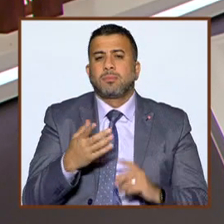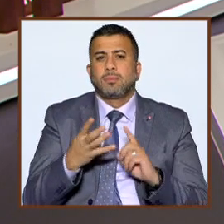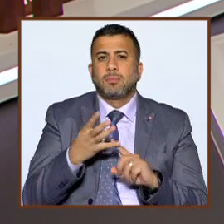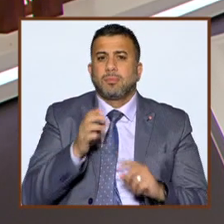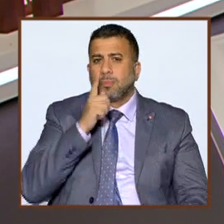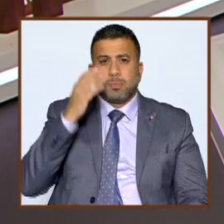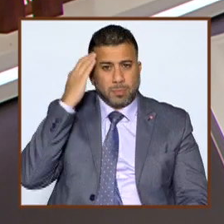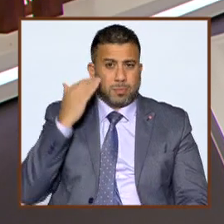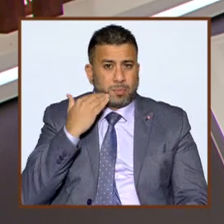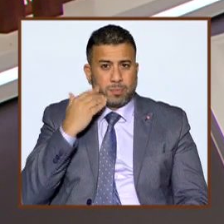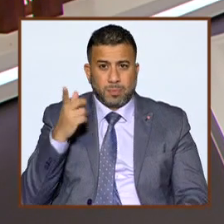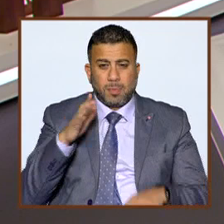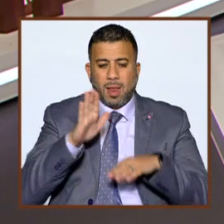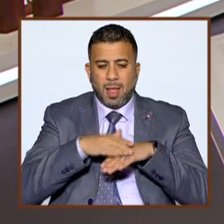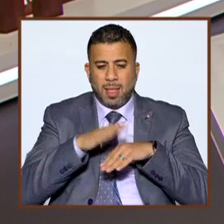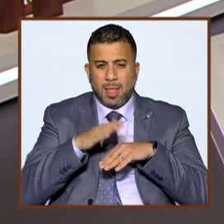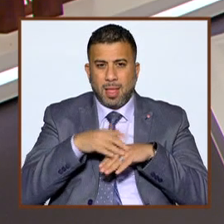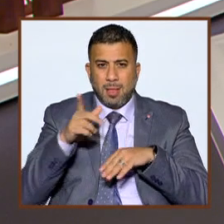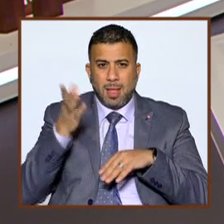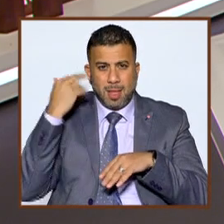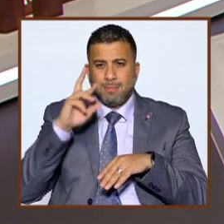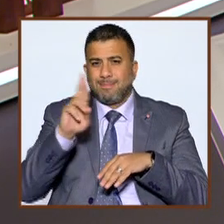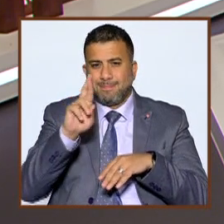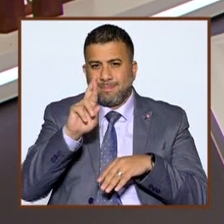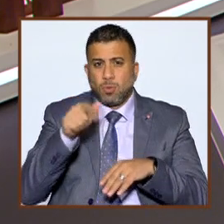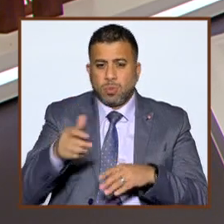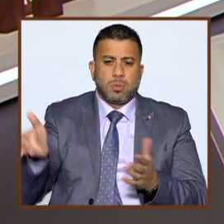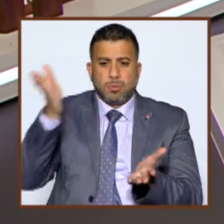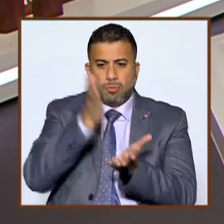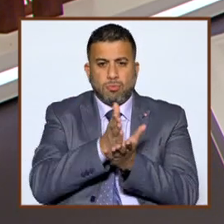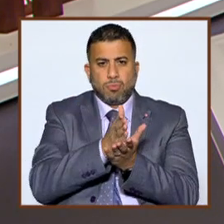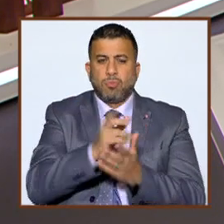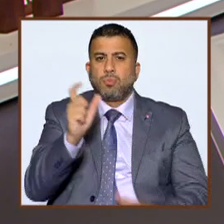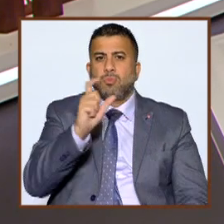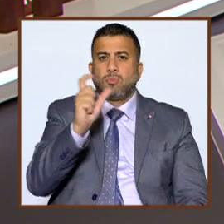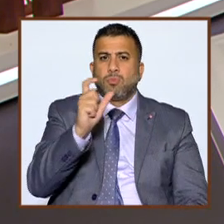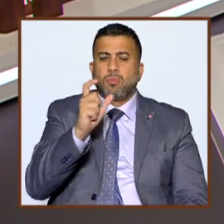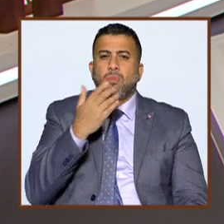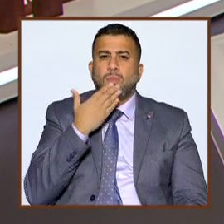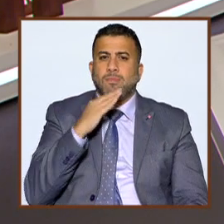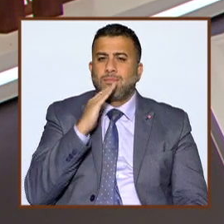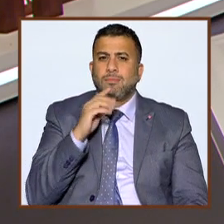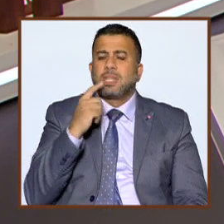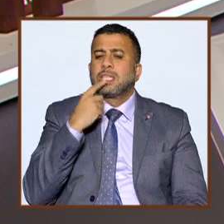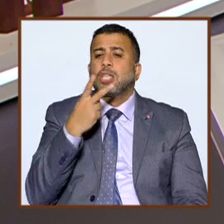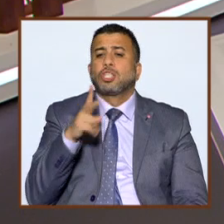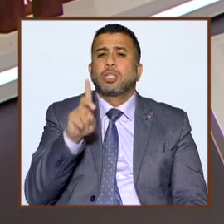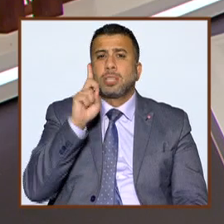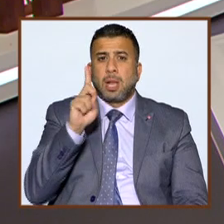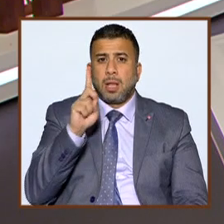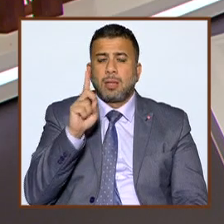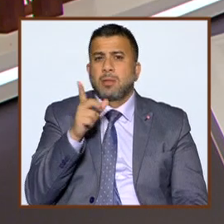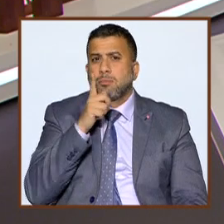ولكن هذه العاملة أسلمت عندي وثم بعد ذلك ذهبت إلى بلاد أخرى، ولكن أنا